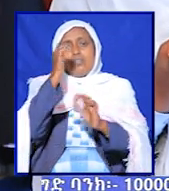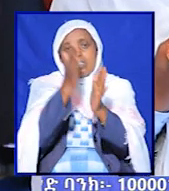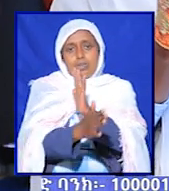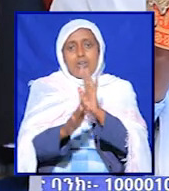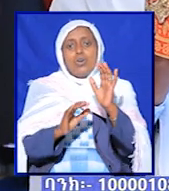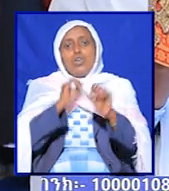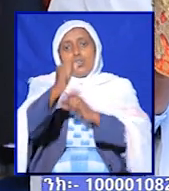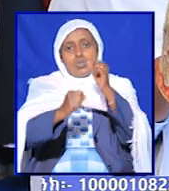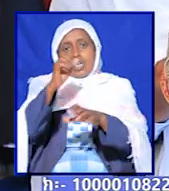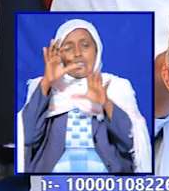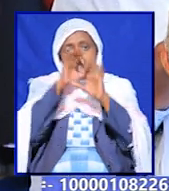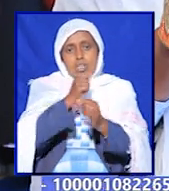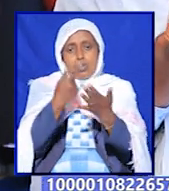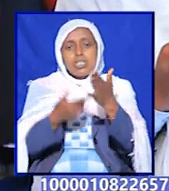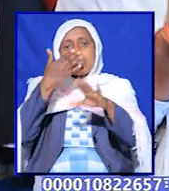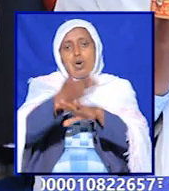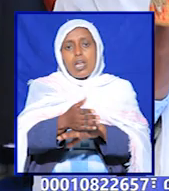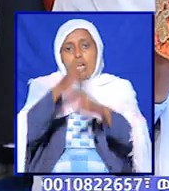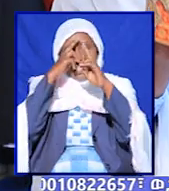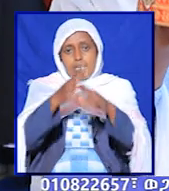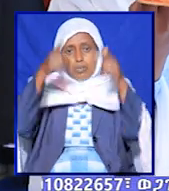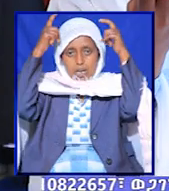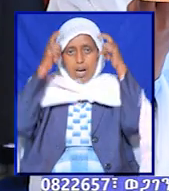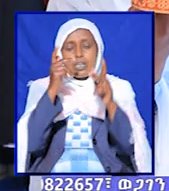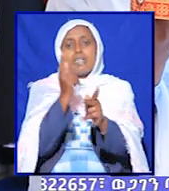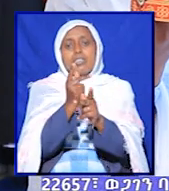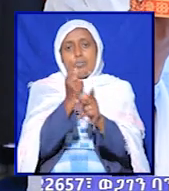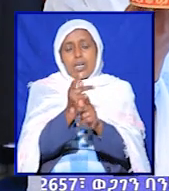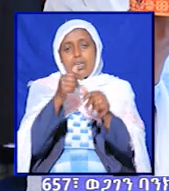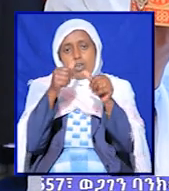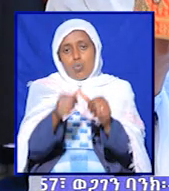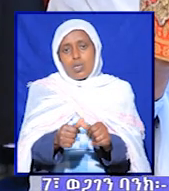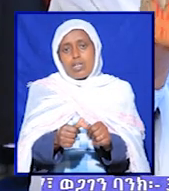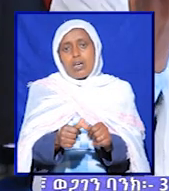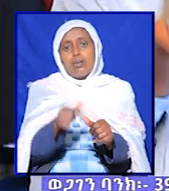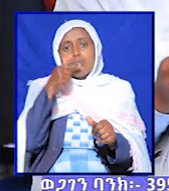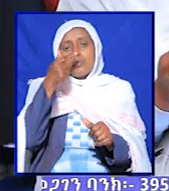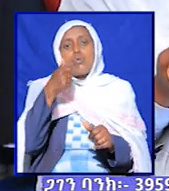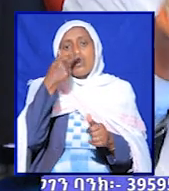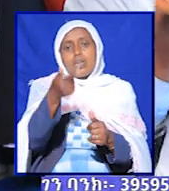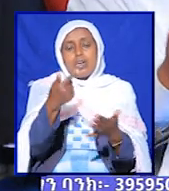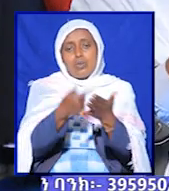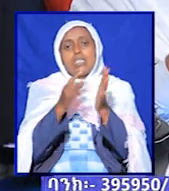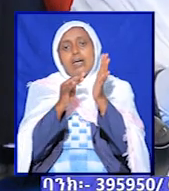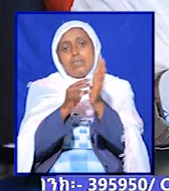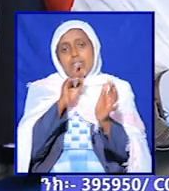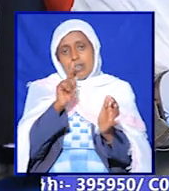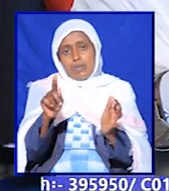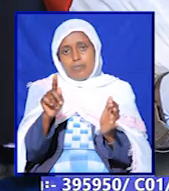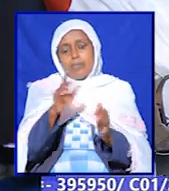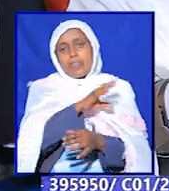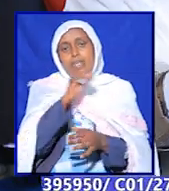ተጋድጃለሁ፣ ሩጫዬን ጨርሻለሁ፣ ከዚህ በኋላ የክብር አክሊል ይጠብቀኛል ይቆየኛል ብሎ የተናገረው የዛም ምሳሌ